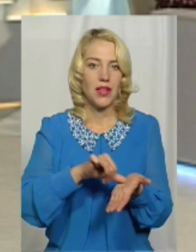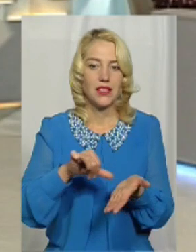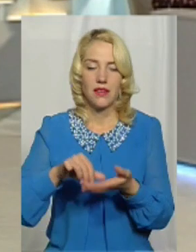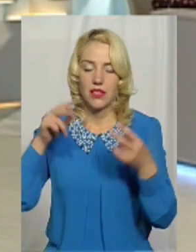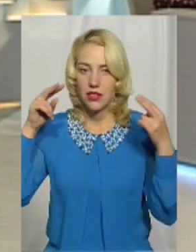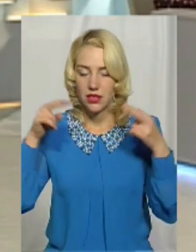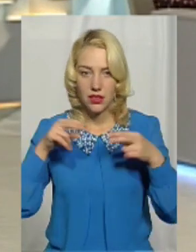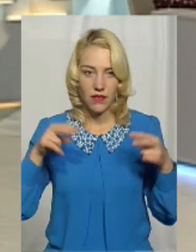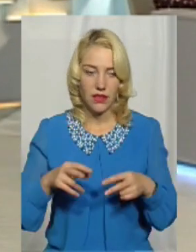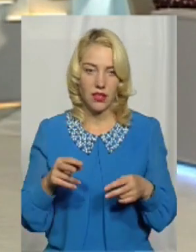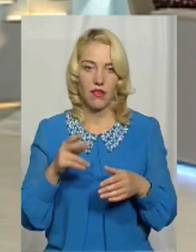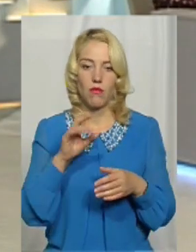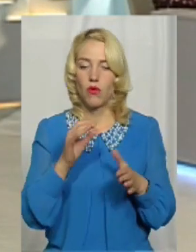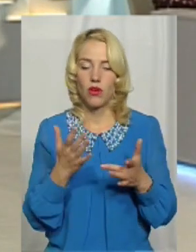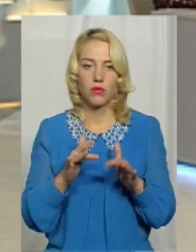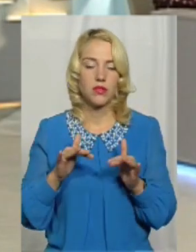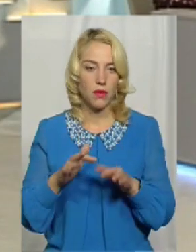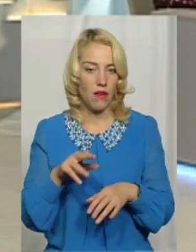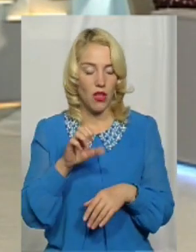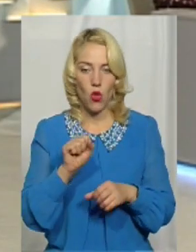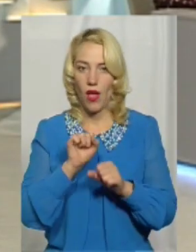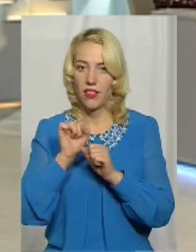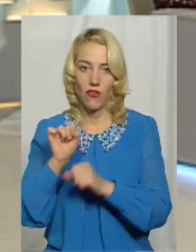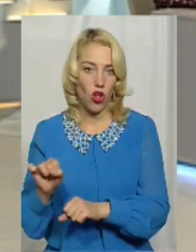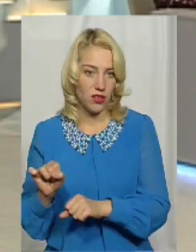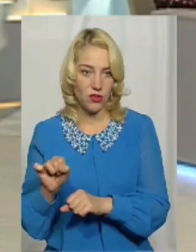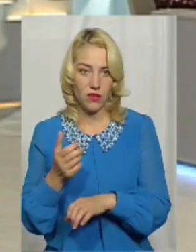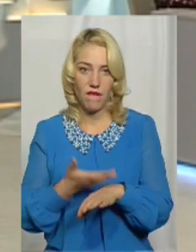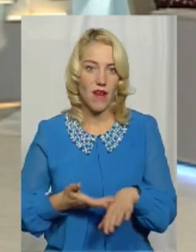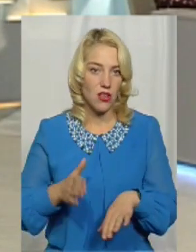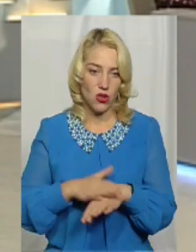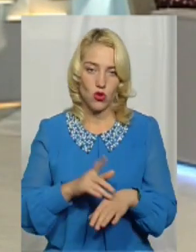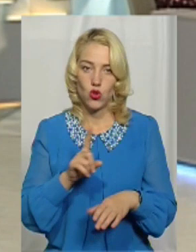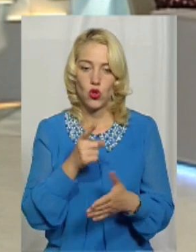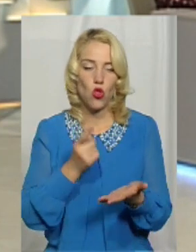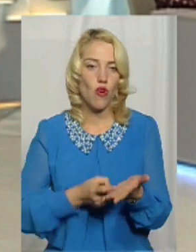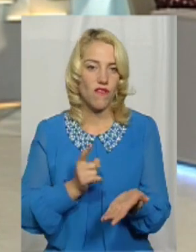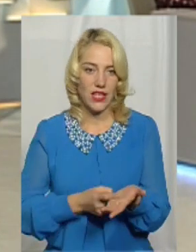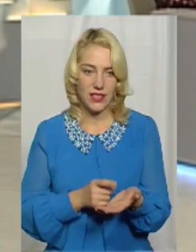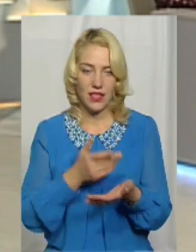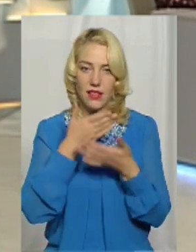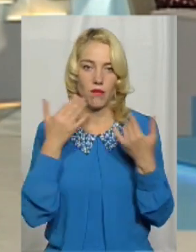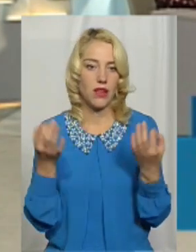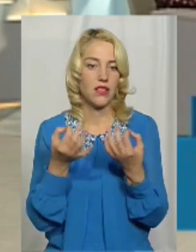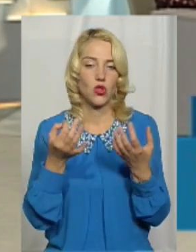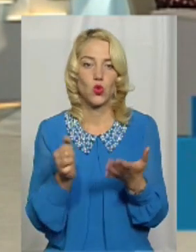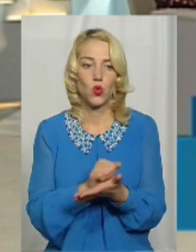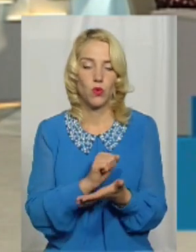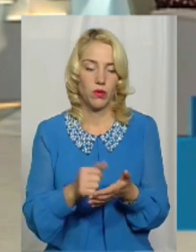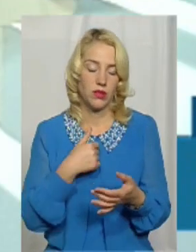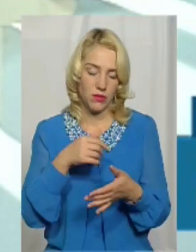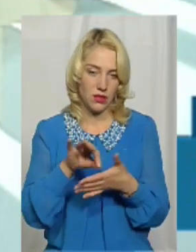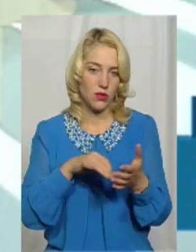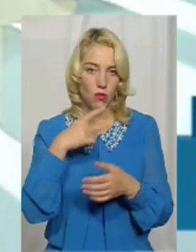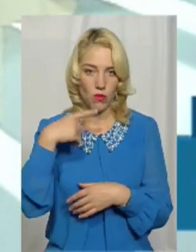свідків по певних справах, то адвокату важко щось довести і немає ніяких документів, ми